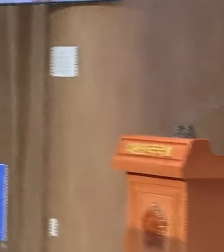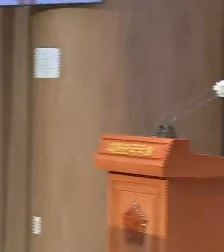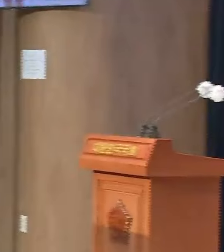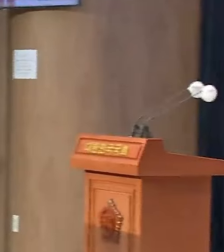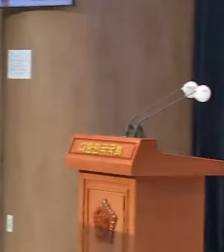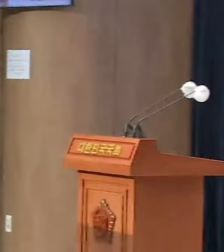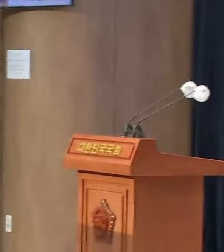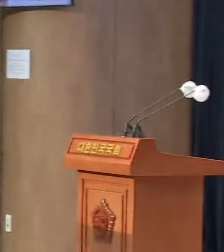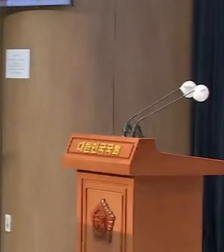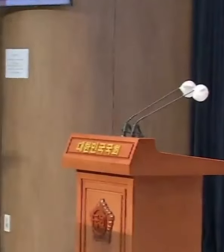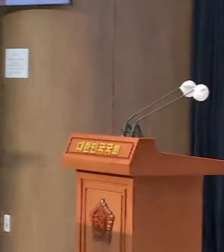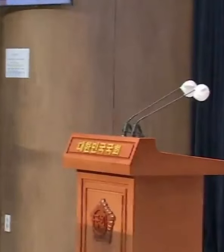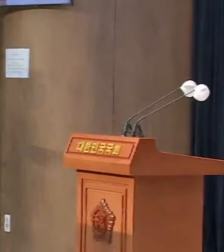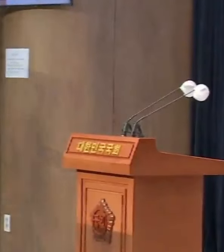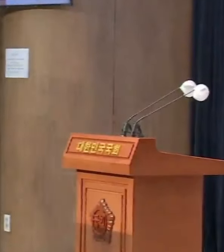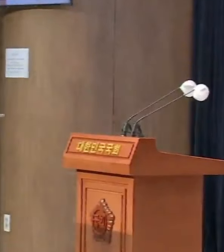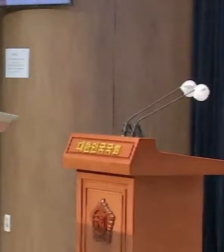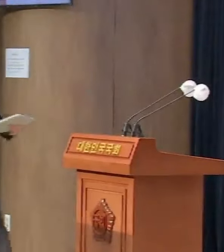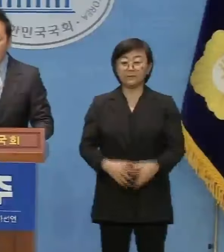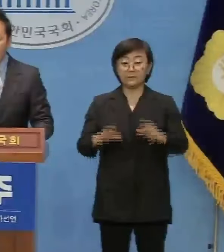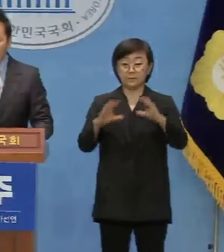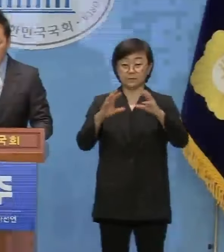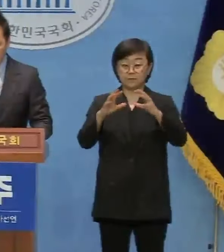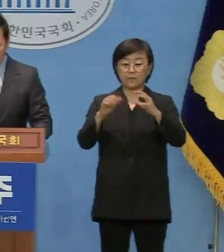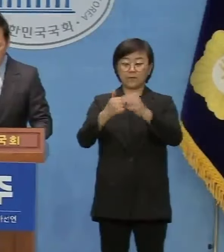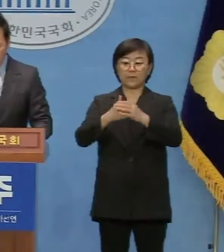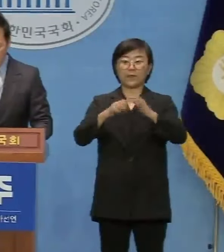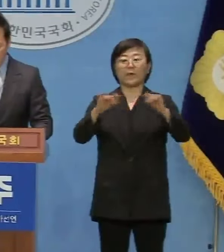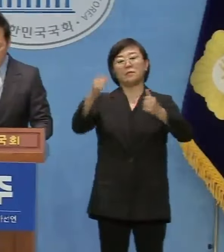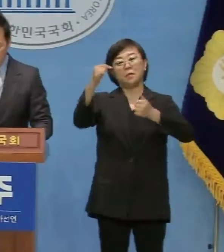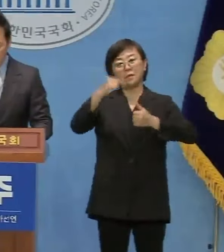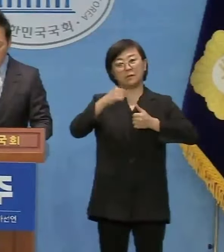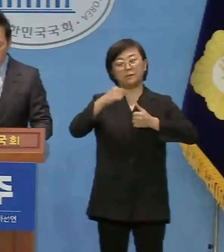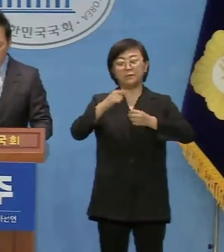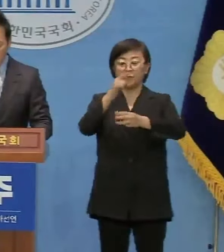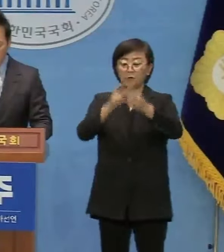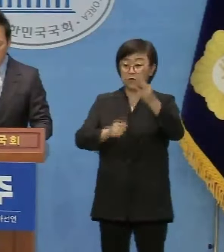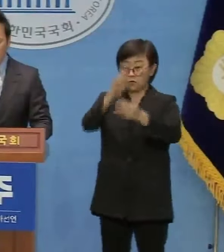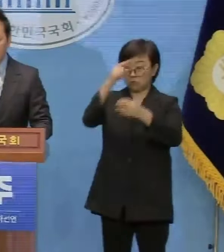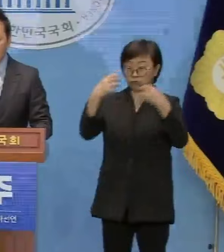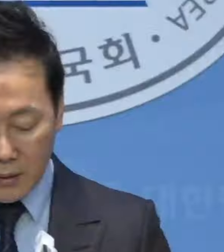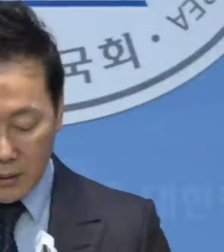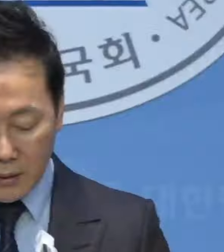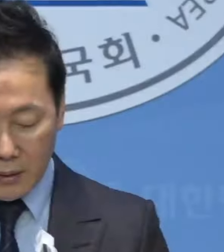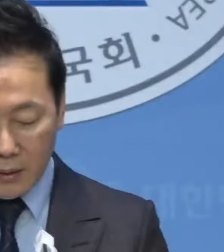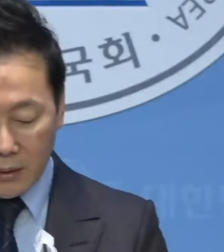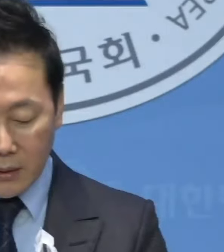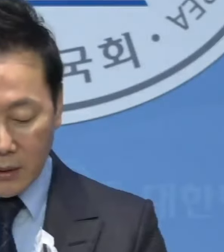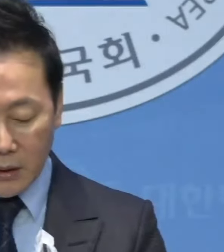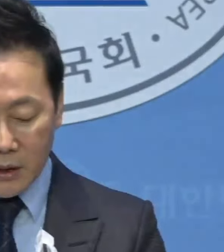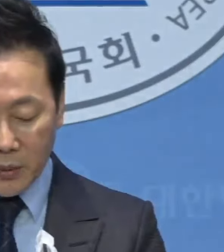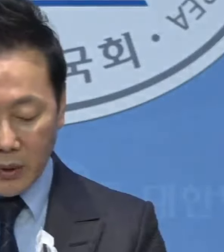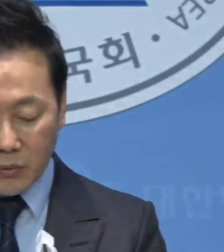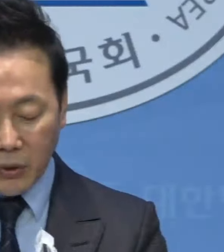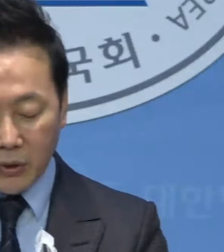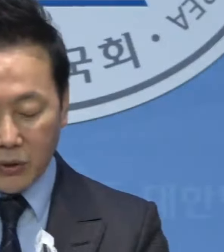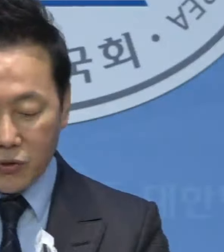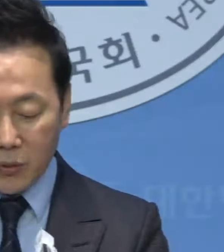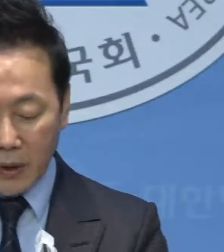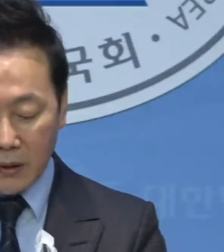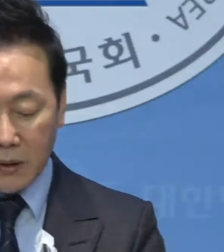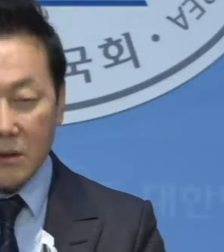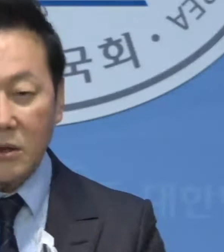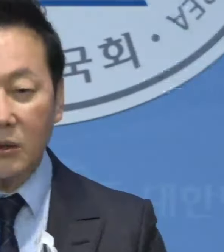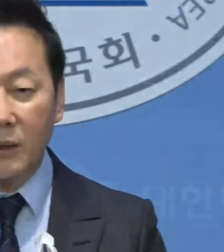가운데 민주당 지도부는 정봉주 전 의원에 대한 공천을 취소한 서울 강북을 지역구에서 전략 경선을 치러